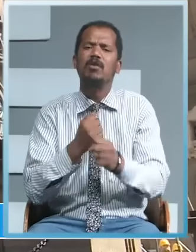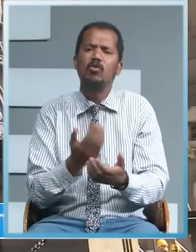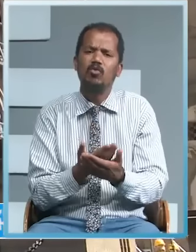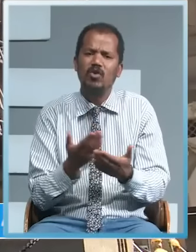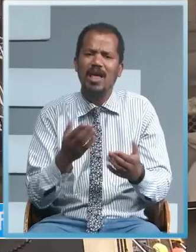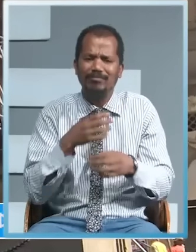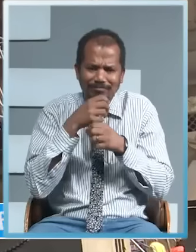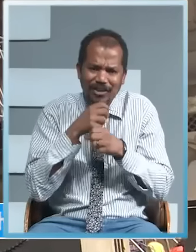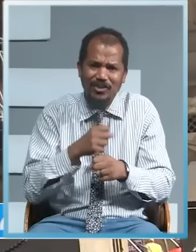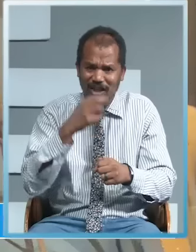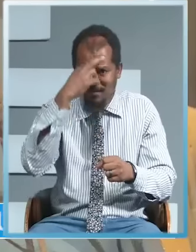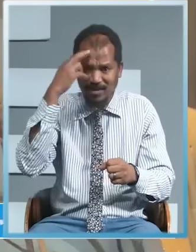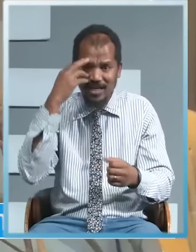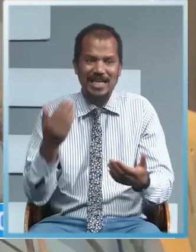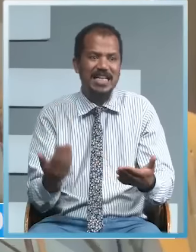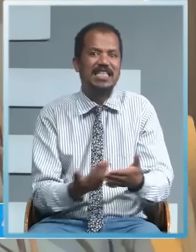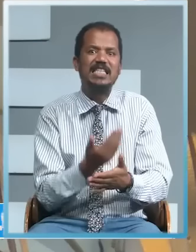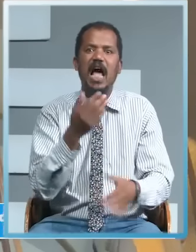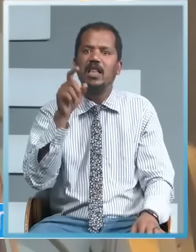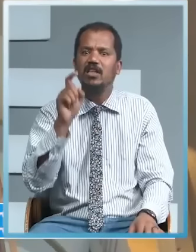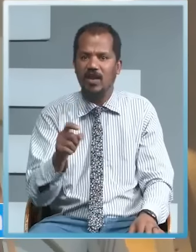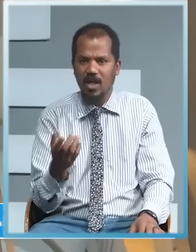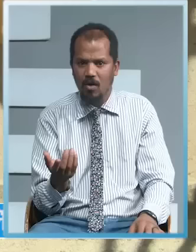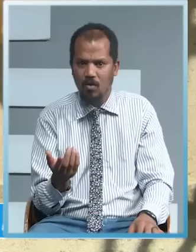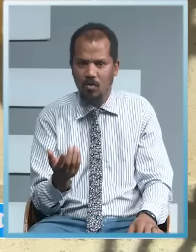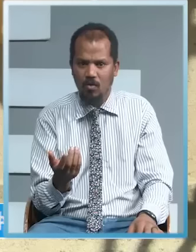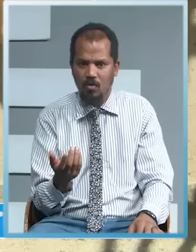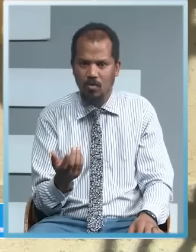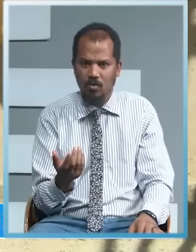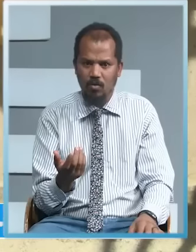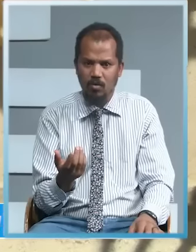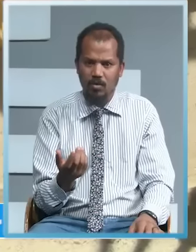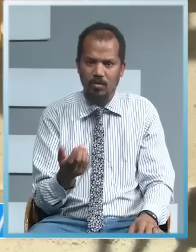ሆኖ በእርጅና ምክንያት እድሳት አስፈለገው።